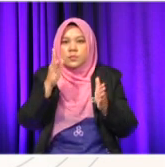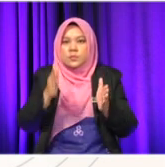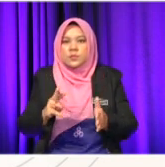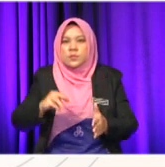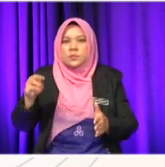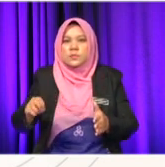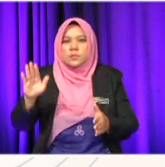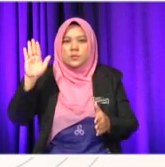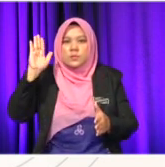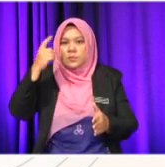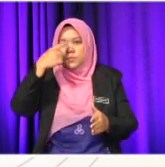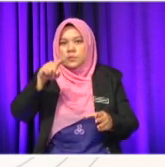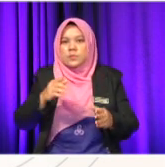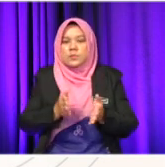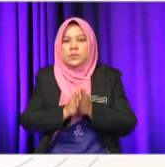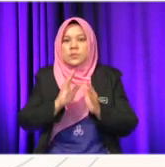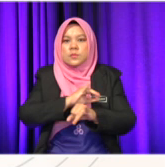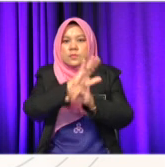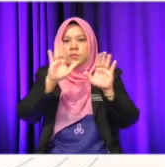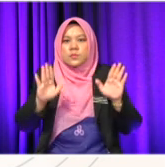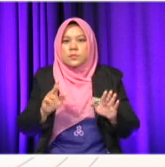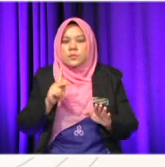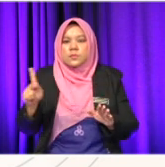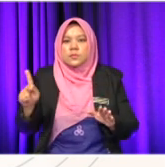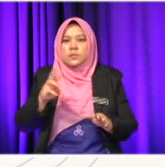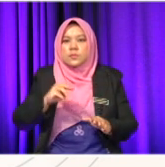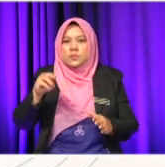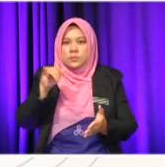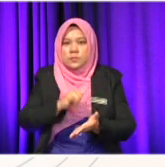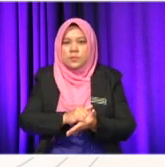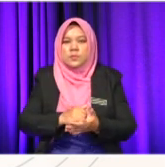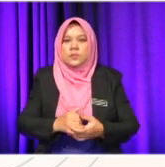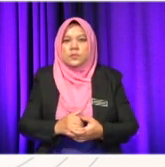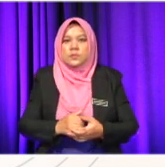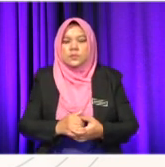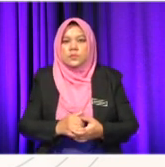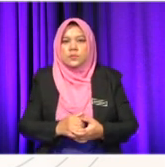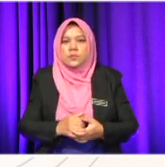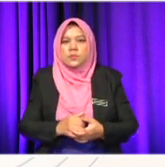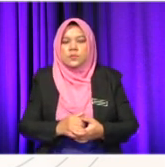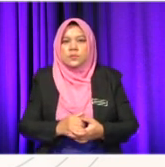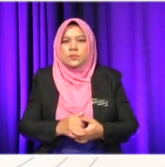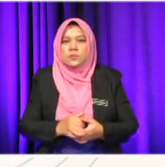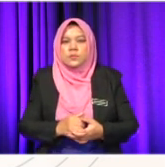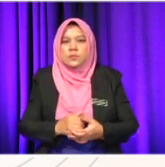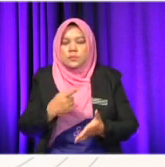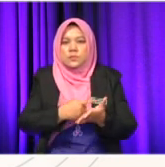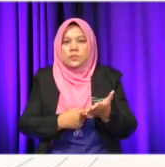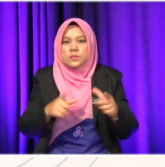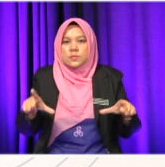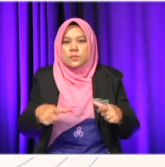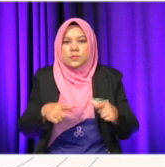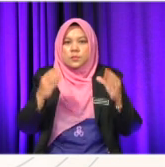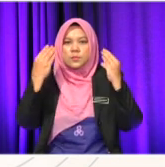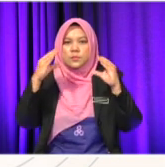mengangkat tangan dan mohon guru menerangkan sekali lagi mengenai peristiwa tersebut Maksudnya di tak paham apa yang berlaku Guru